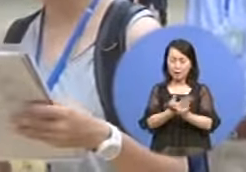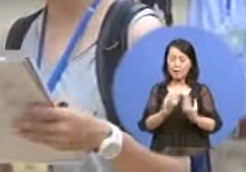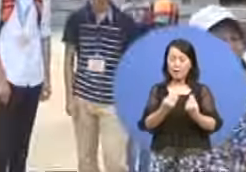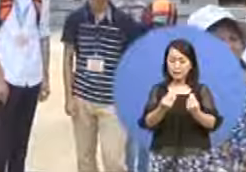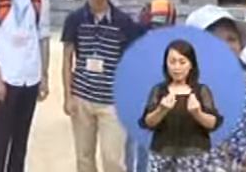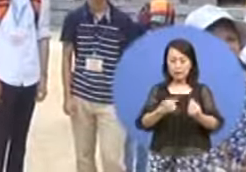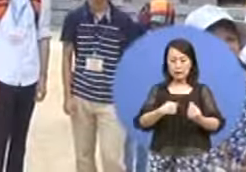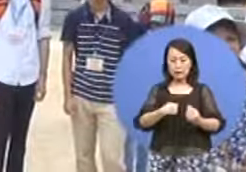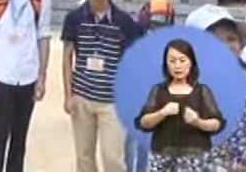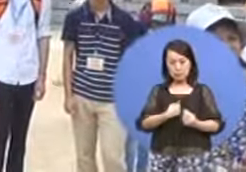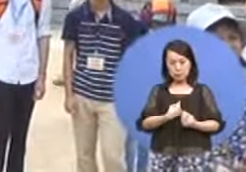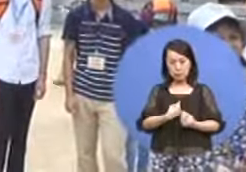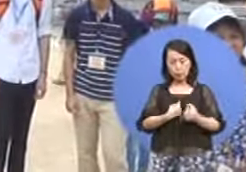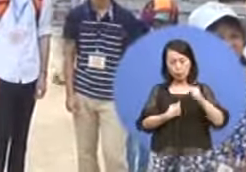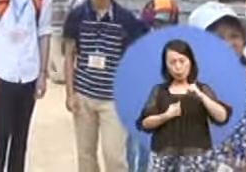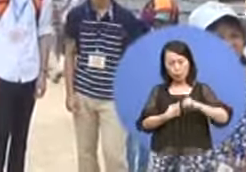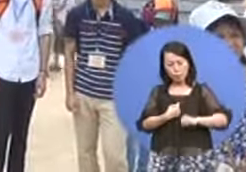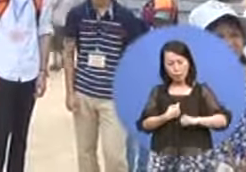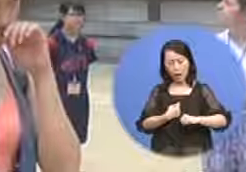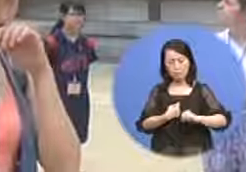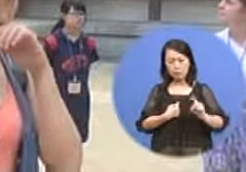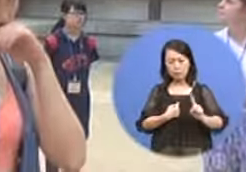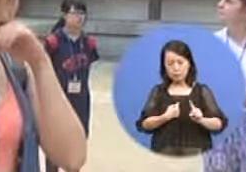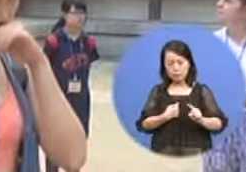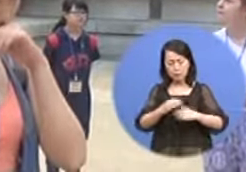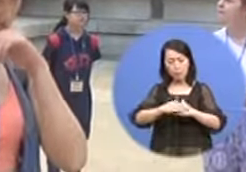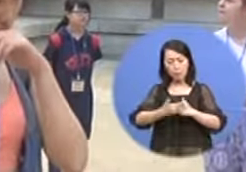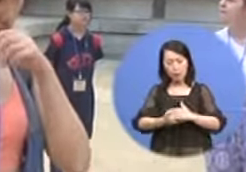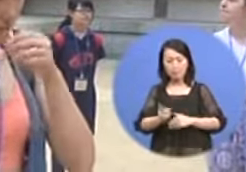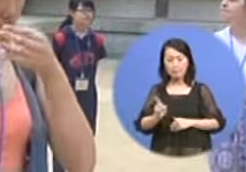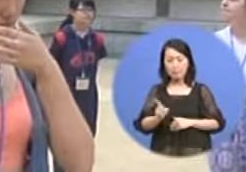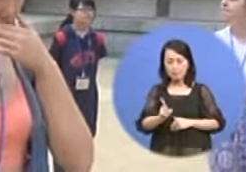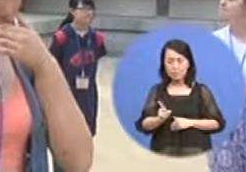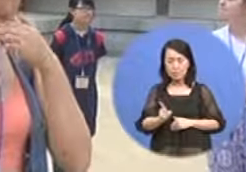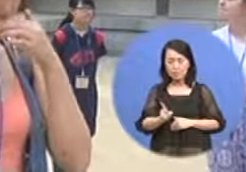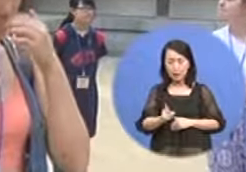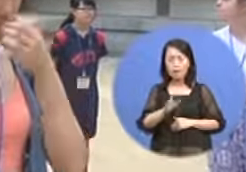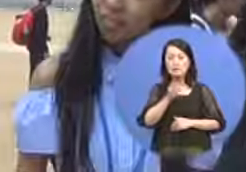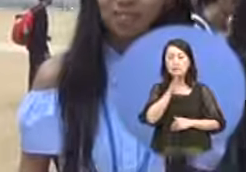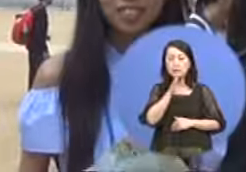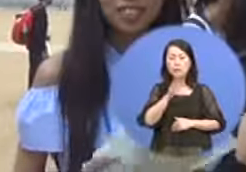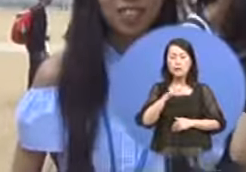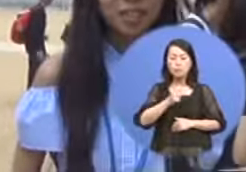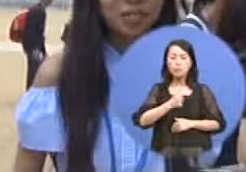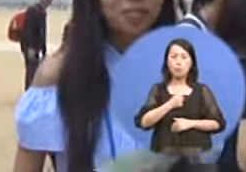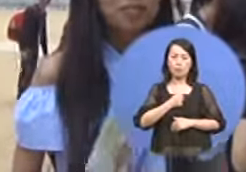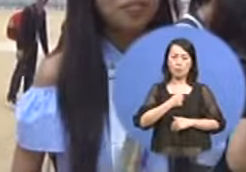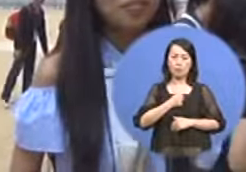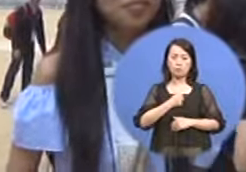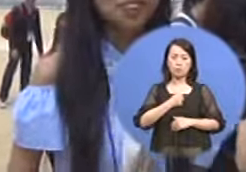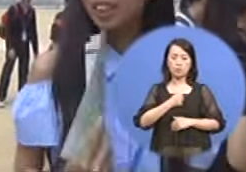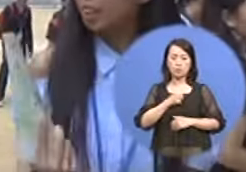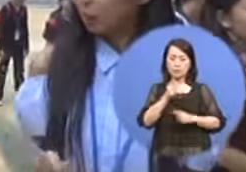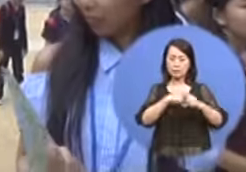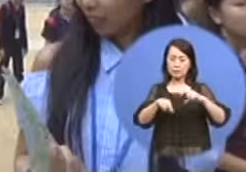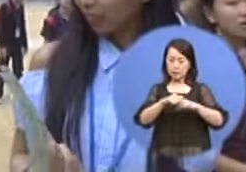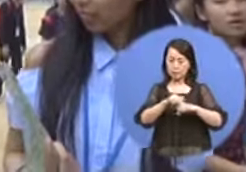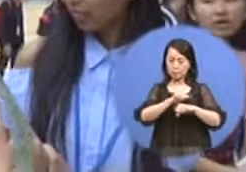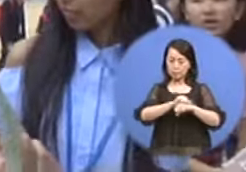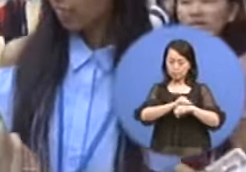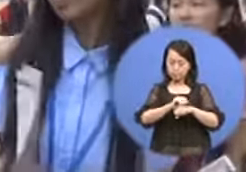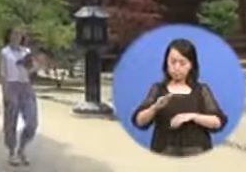が欠けてるしこれもっとやったらいいなっていうこと切実に分かってくるんですよね、 はい、 でそれでもっと高めていけば